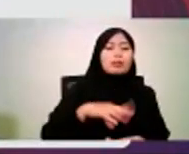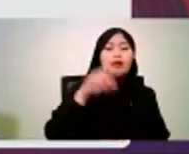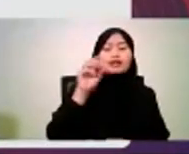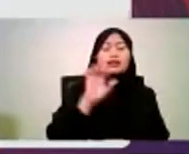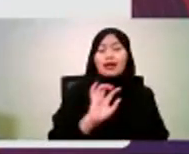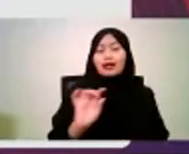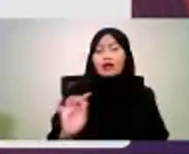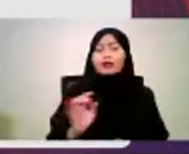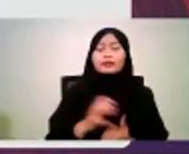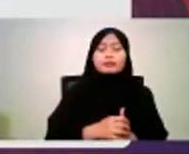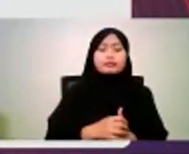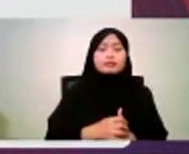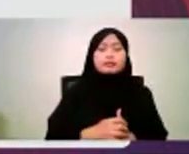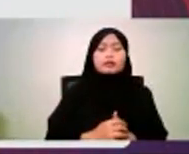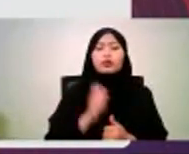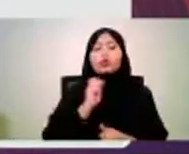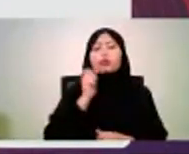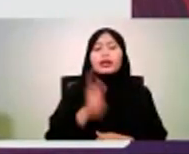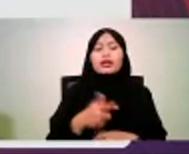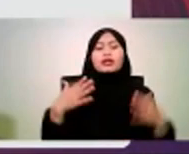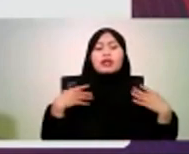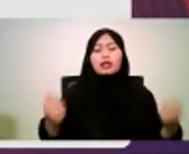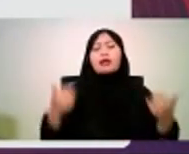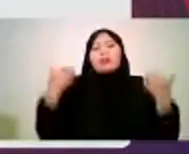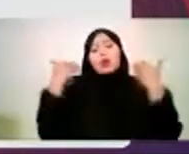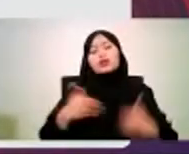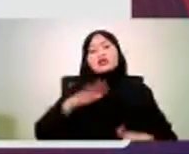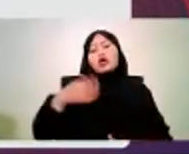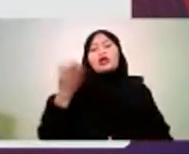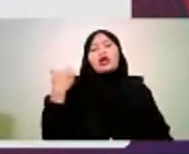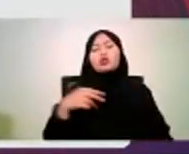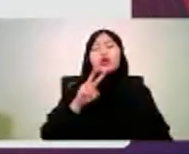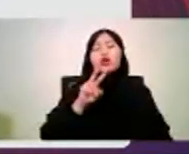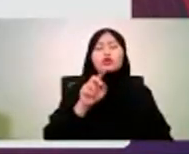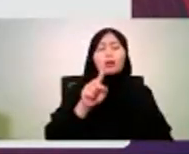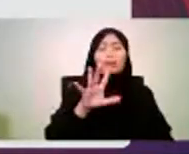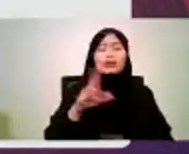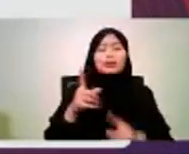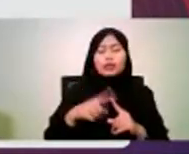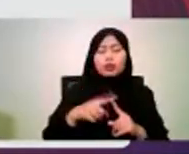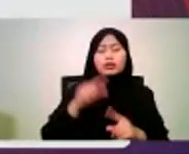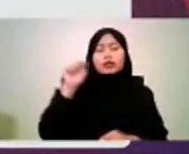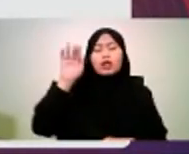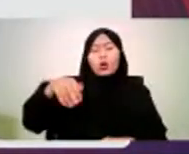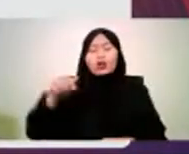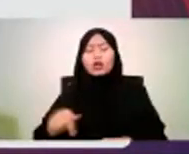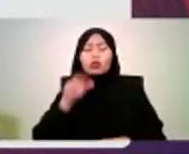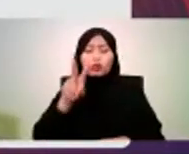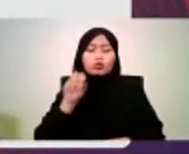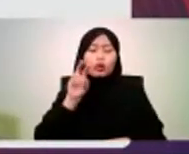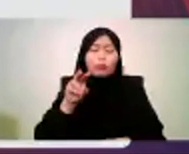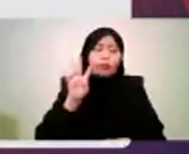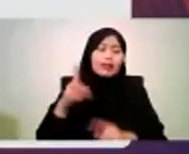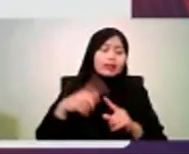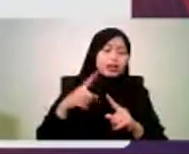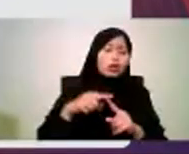lain-lain itu untuk kesehatan kemanusiaan tahun lalu 215 riun tahun ini 224 Taeyeon untuk